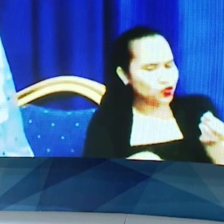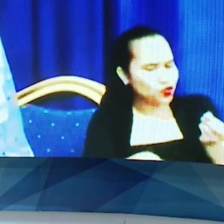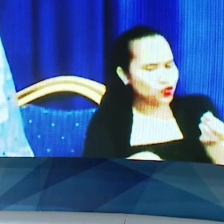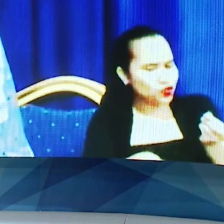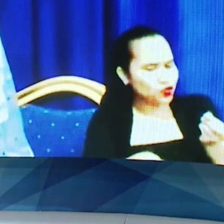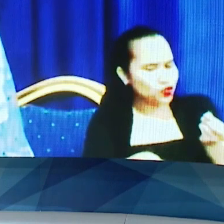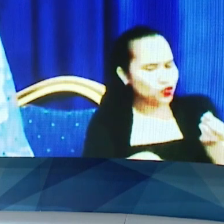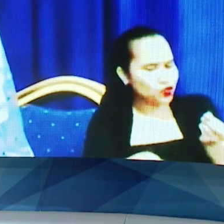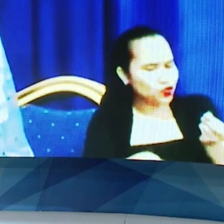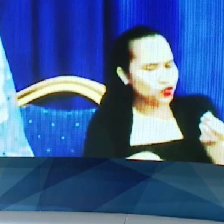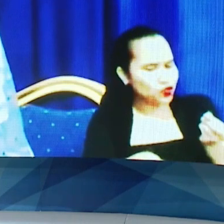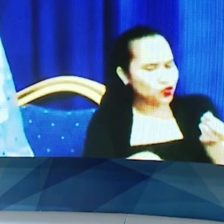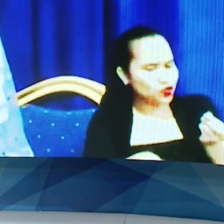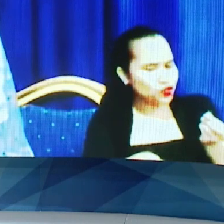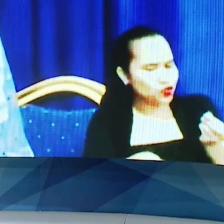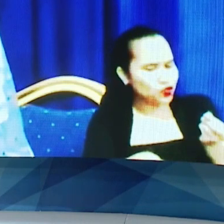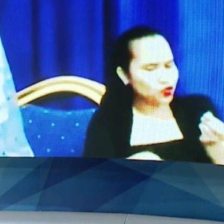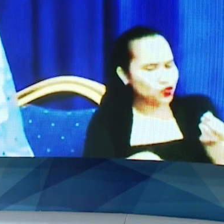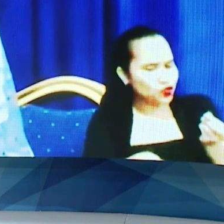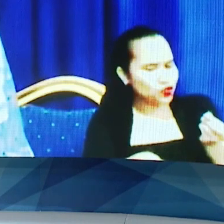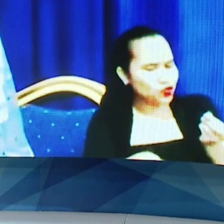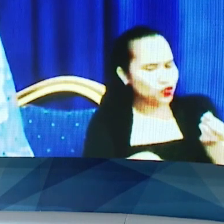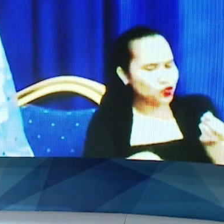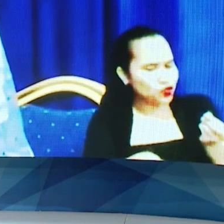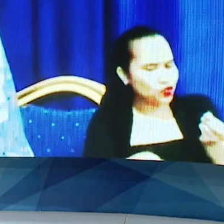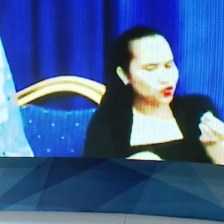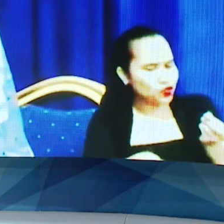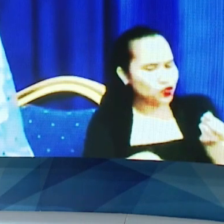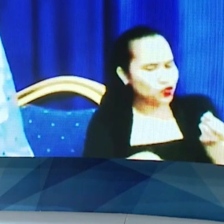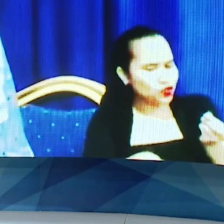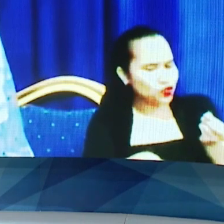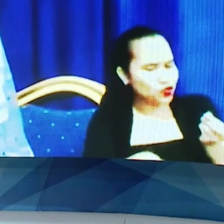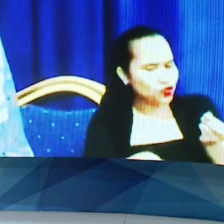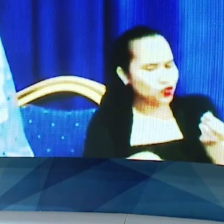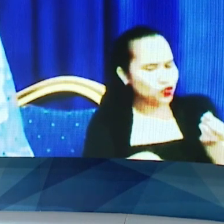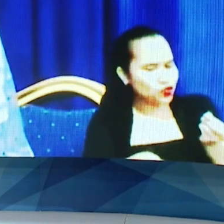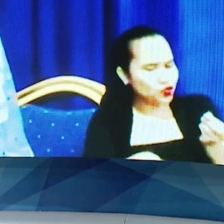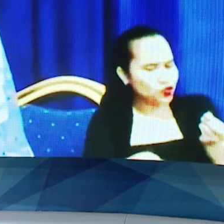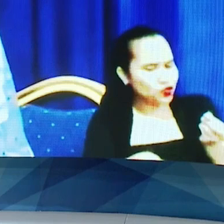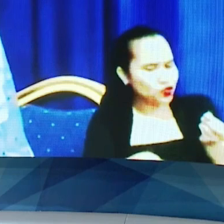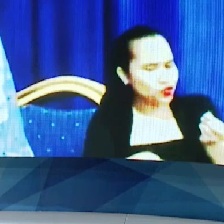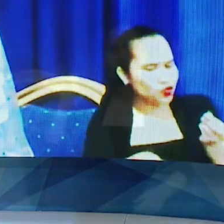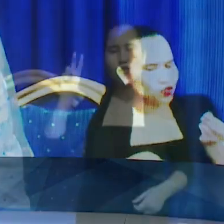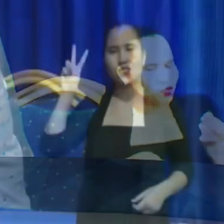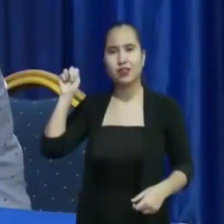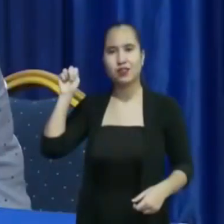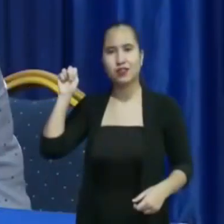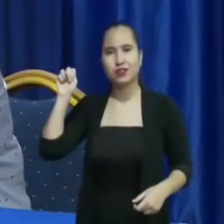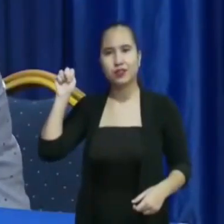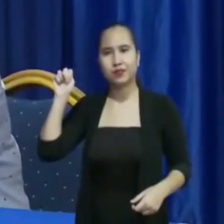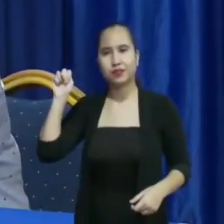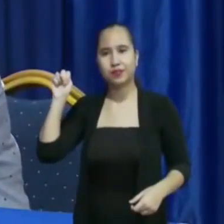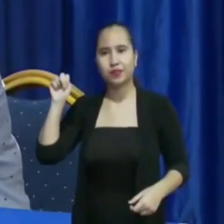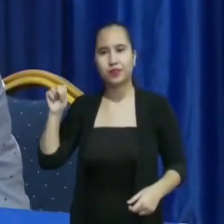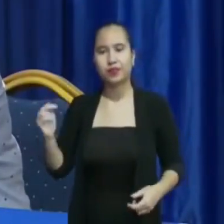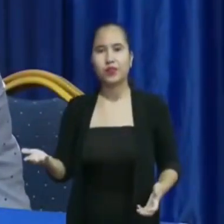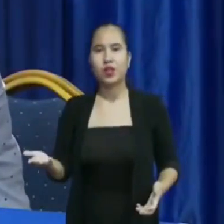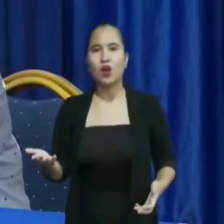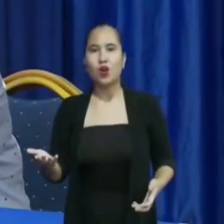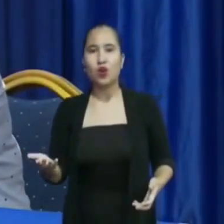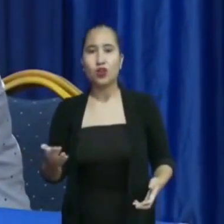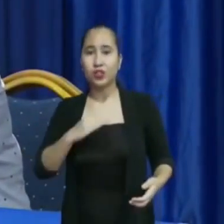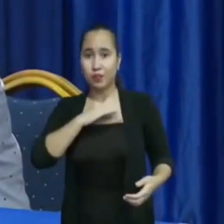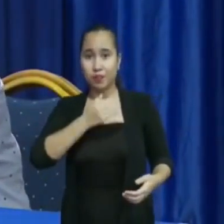gemeten. Samo riep ouders op om de nieuwe maatregelen stipt te volgen. Net zoals de